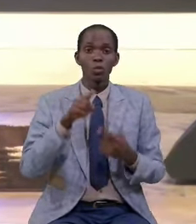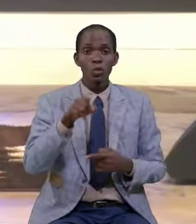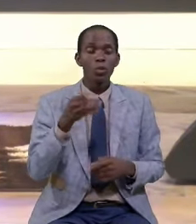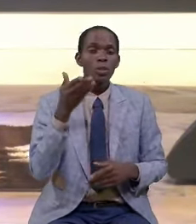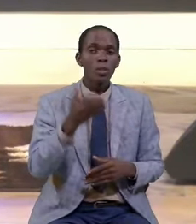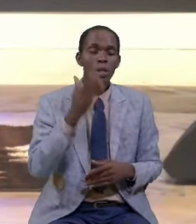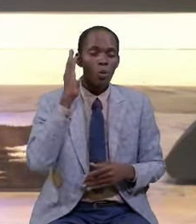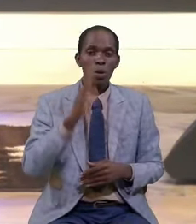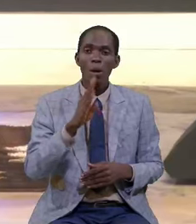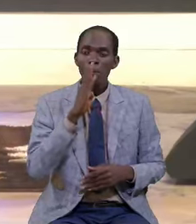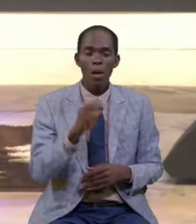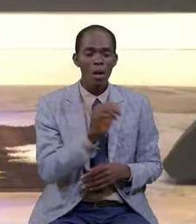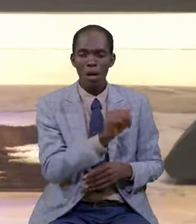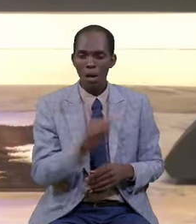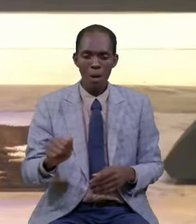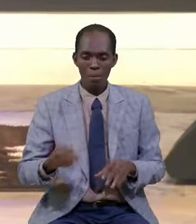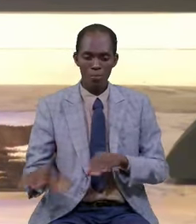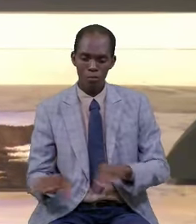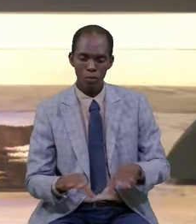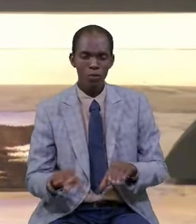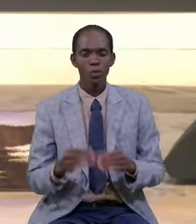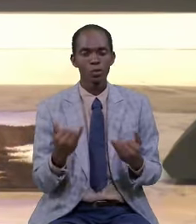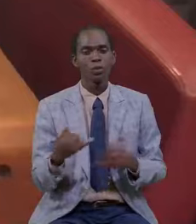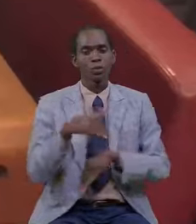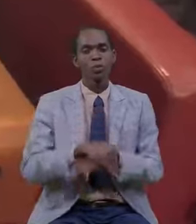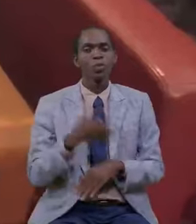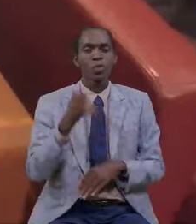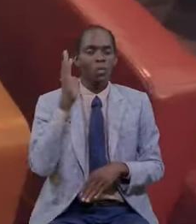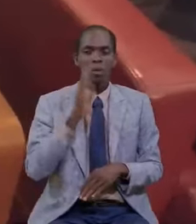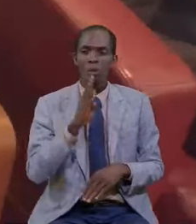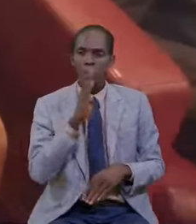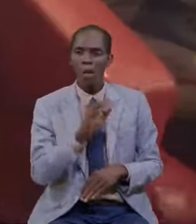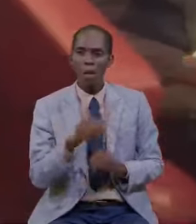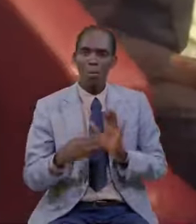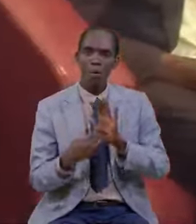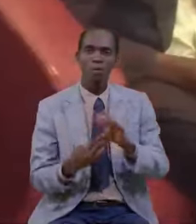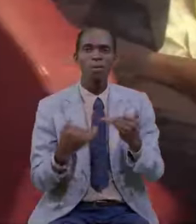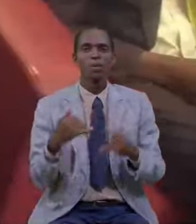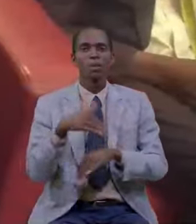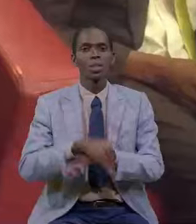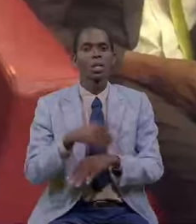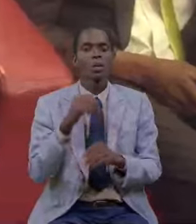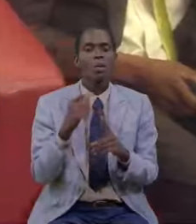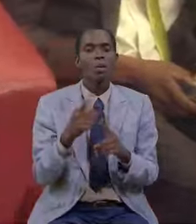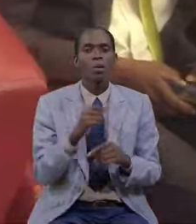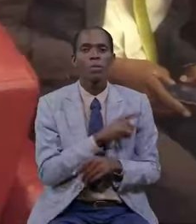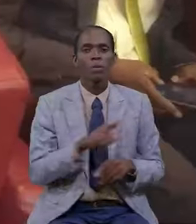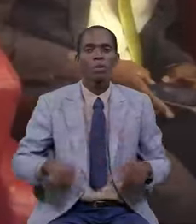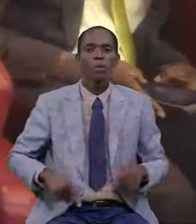la manifestation ce soir. Il y aura l'accomplissement ce soir. Il dit, la parole de